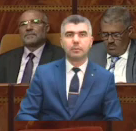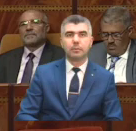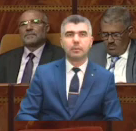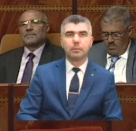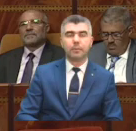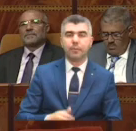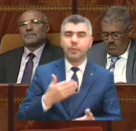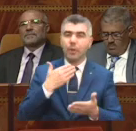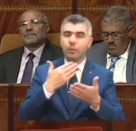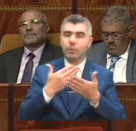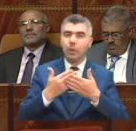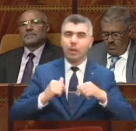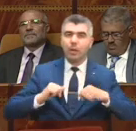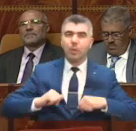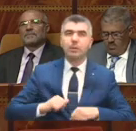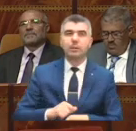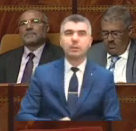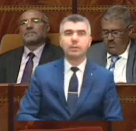شكرا سيد الوزير.